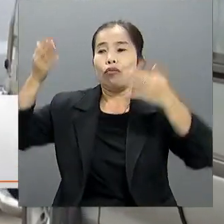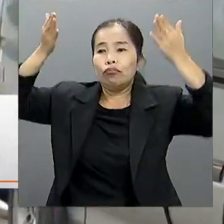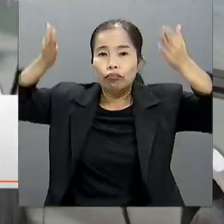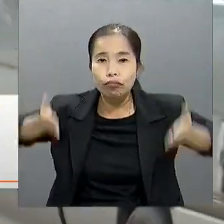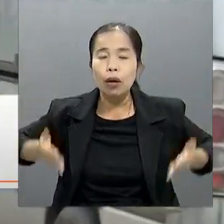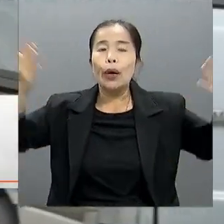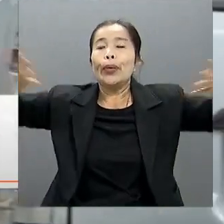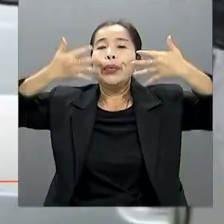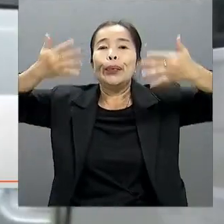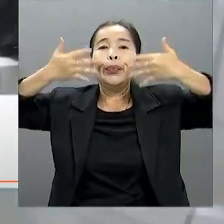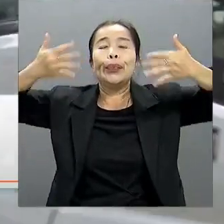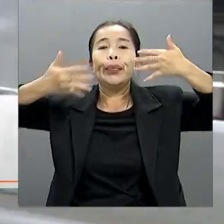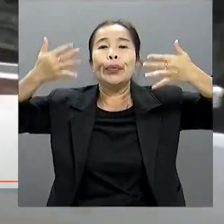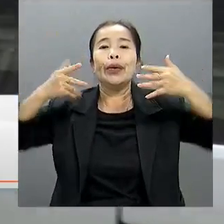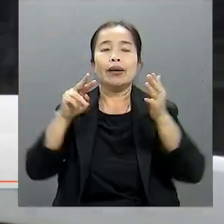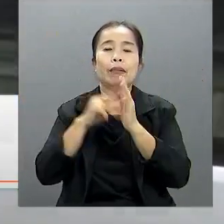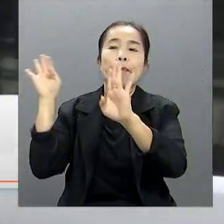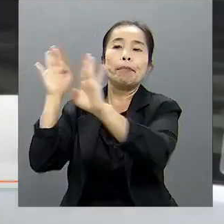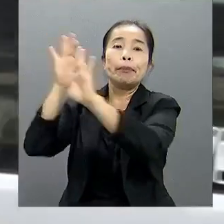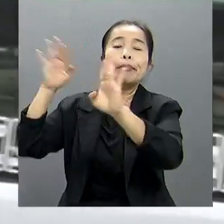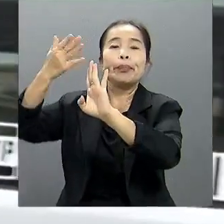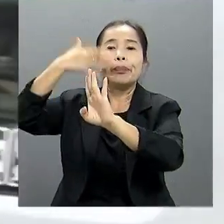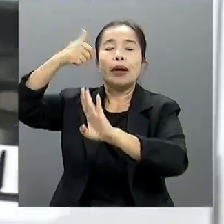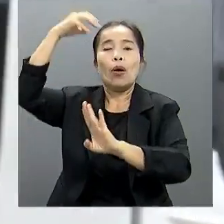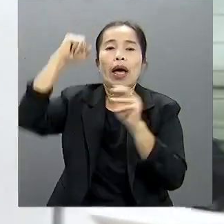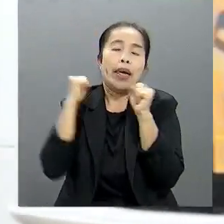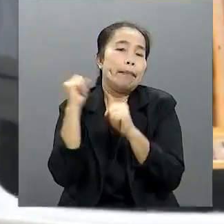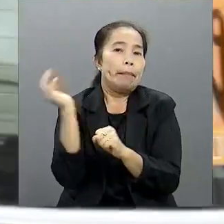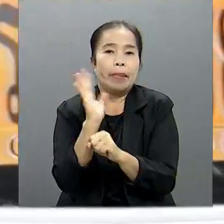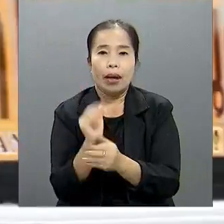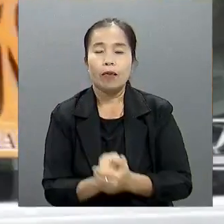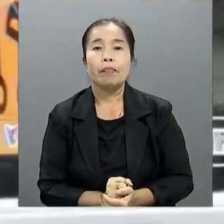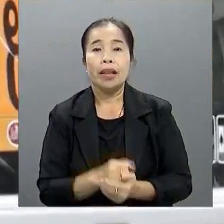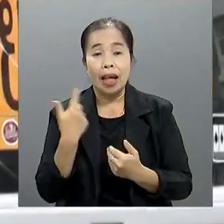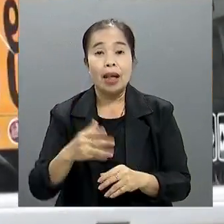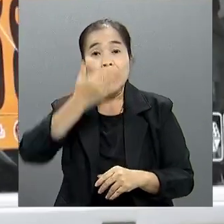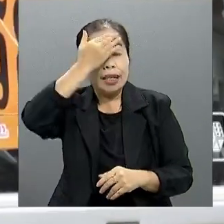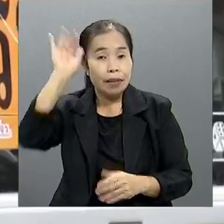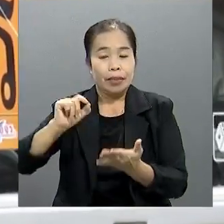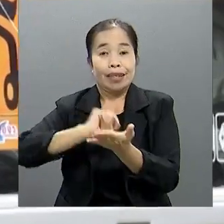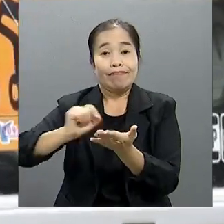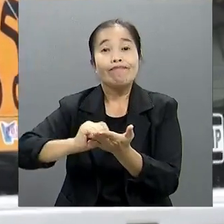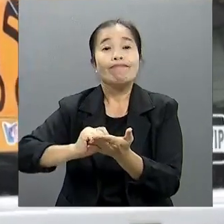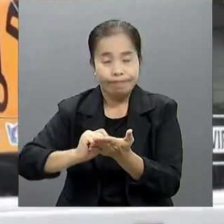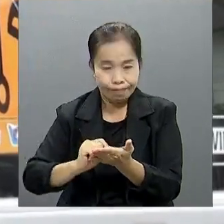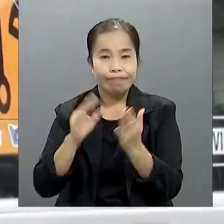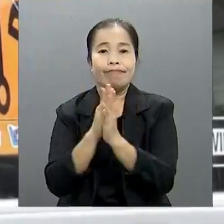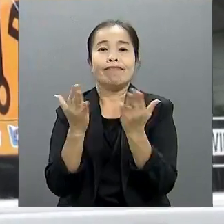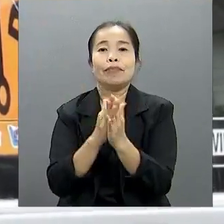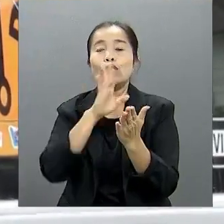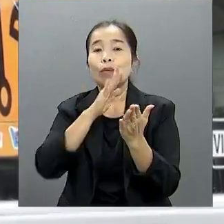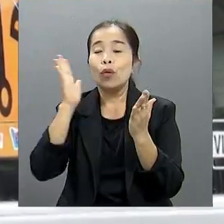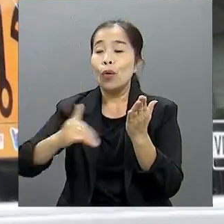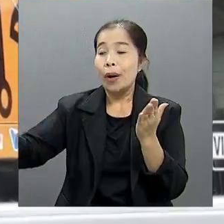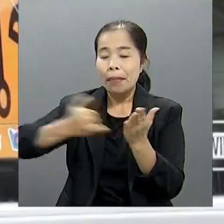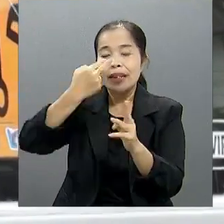อยู่ใรถจะได้ถ่ายเทราบายออกมาภายนอกรถครัรวมไปถึงลงท Miranda บัตทực ข้อมูลการใช้บริการแต่ละรอบของณ reality การื่ค